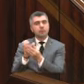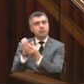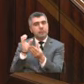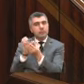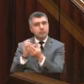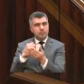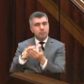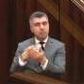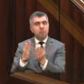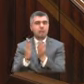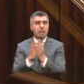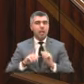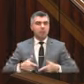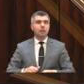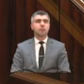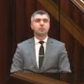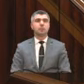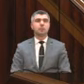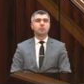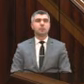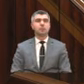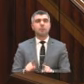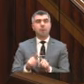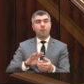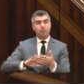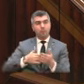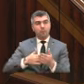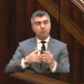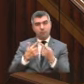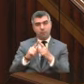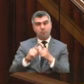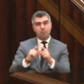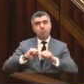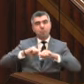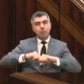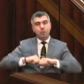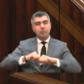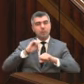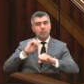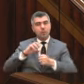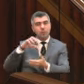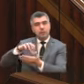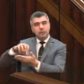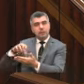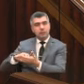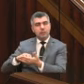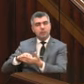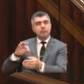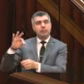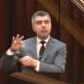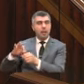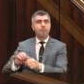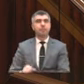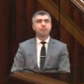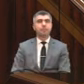السؤال ديالنا، تبقى النقل المدرسي هو اختصاص من المجالس الإقليمية اللي فوتوها المجالس الإقليمية لتدبيرها، والمجالس